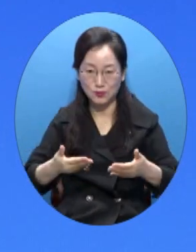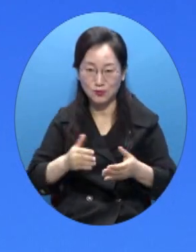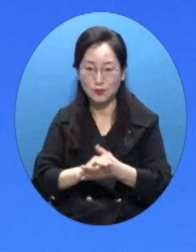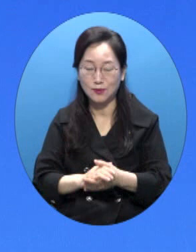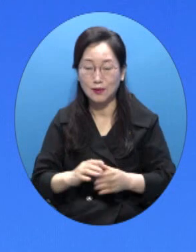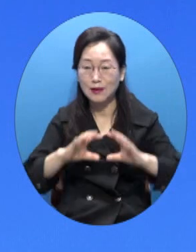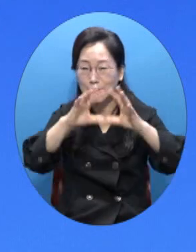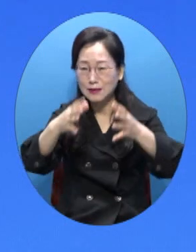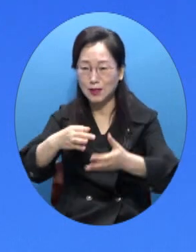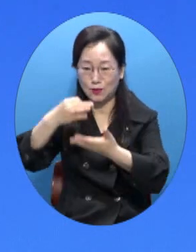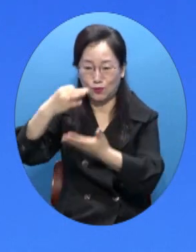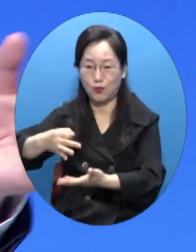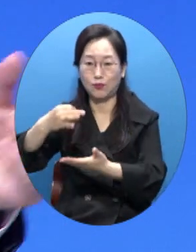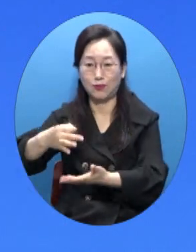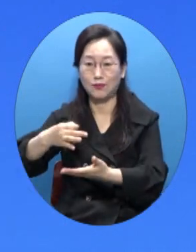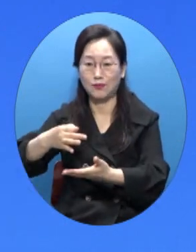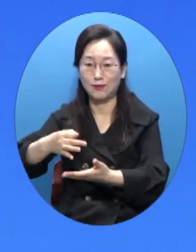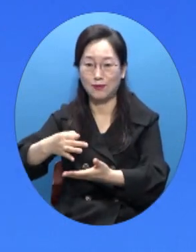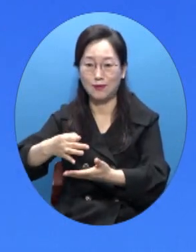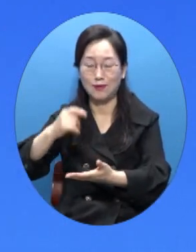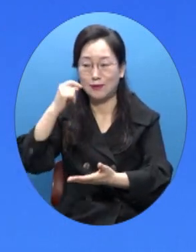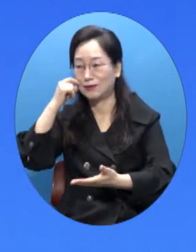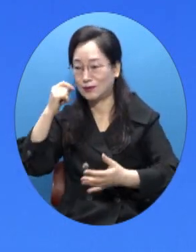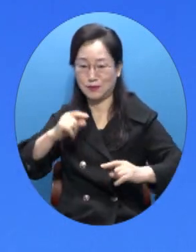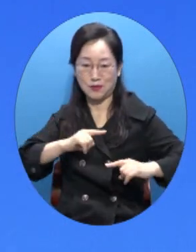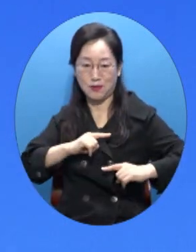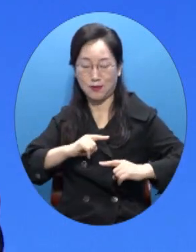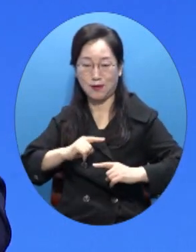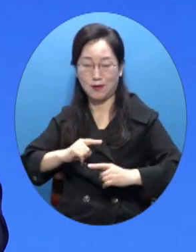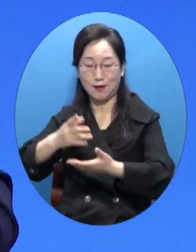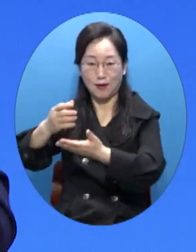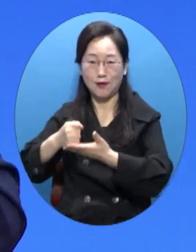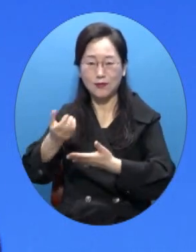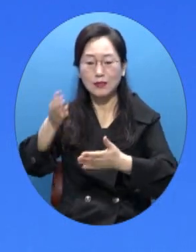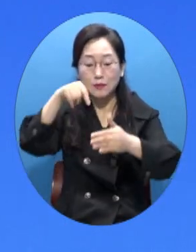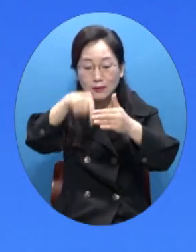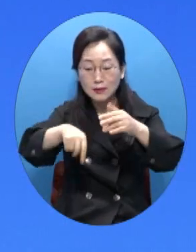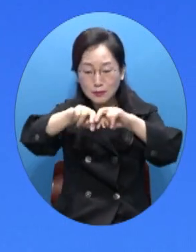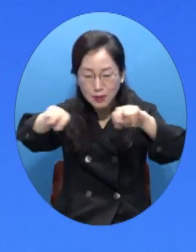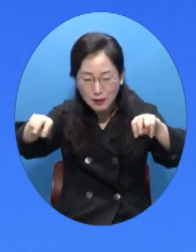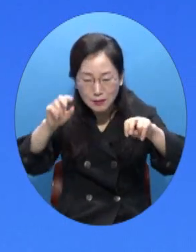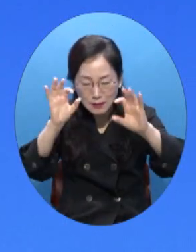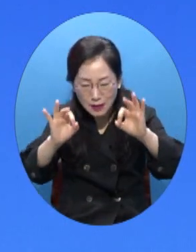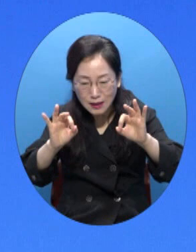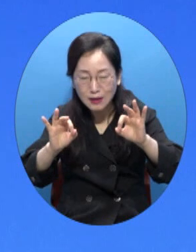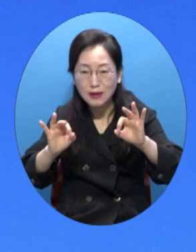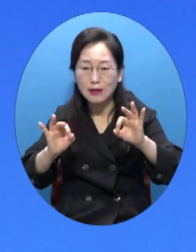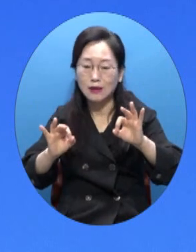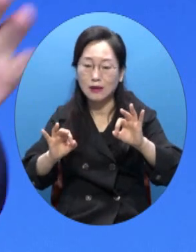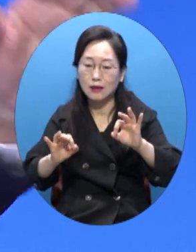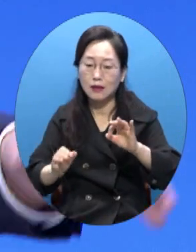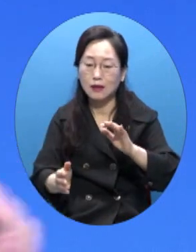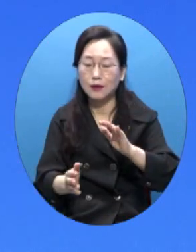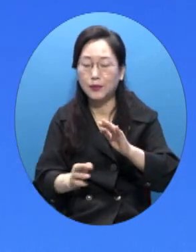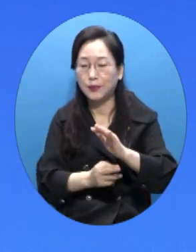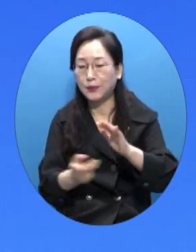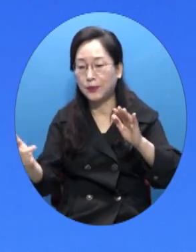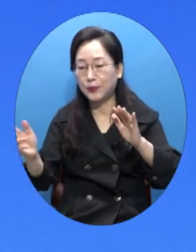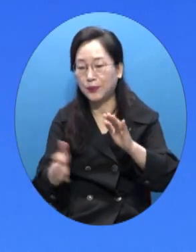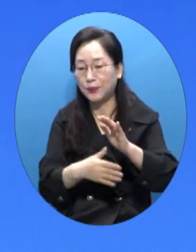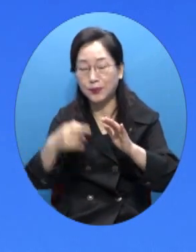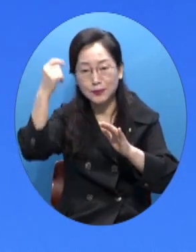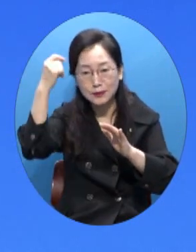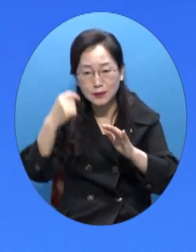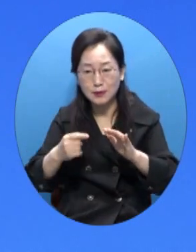세상에서 돈을 많이 가지고 인기와 명예를 얻었지만 마음의 공허감을 메울 길이 없어서 부자들이,